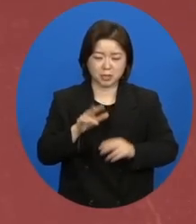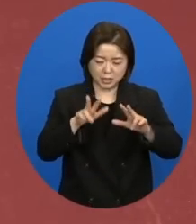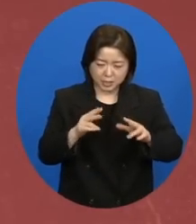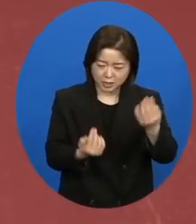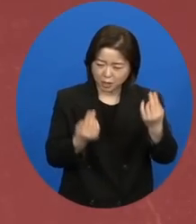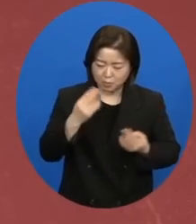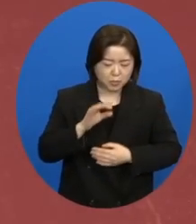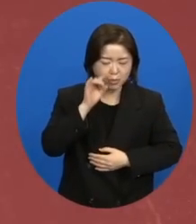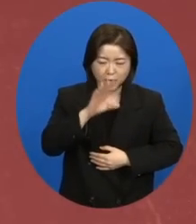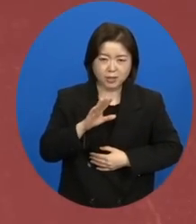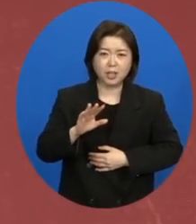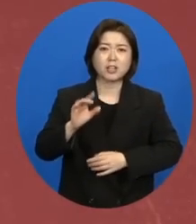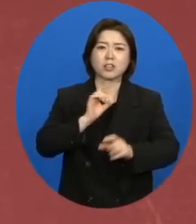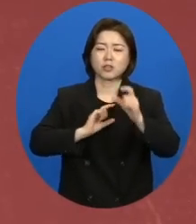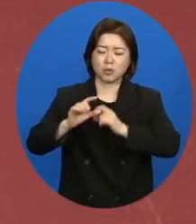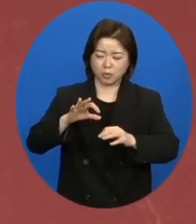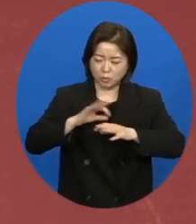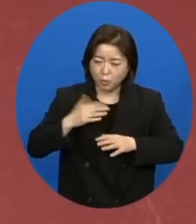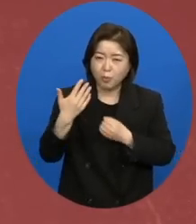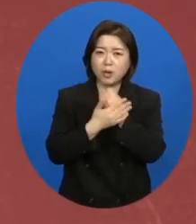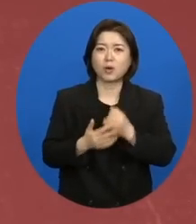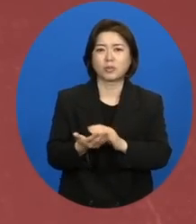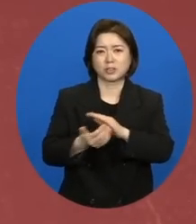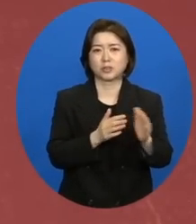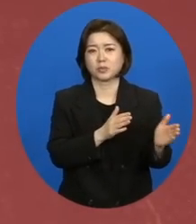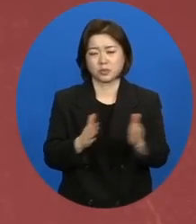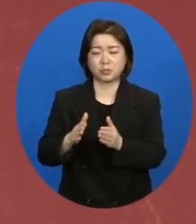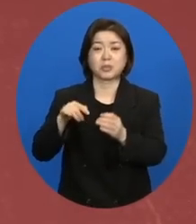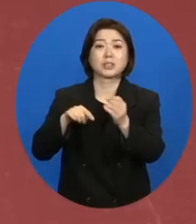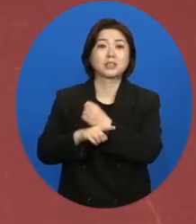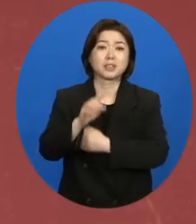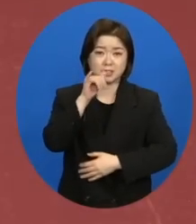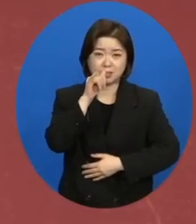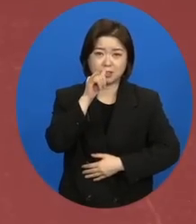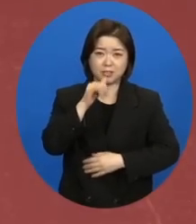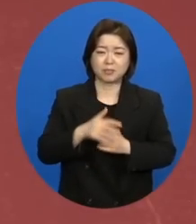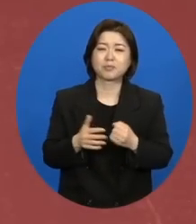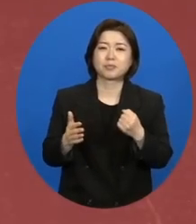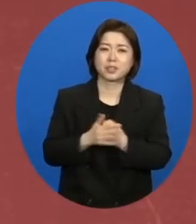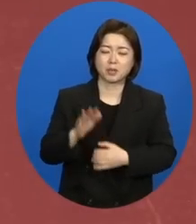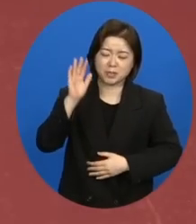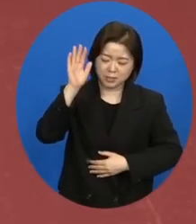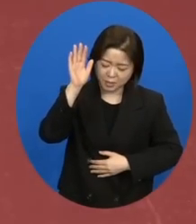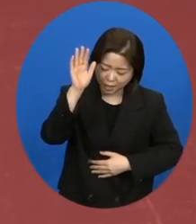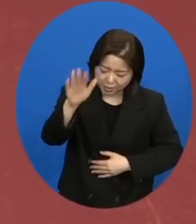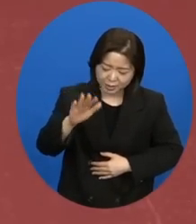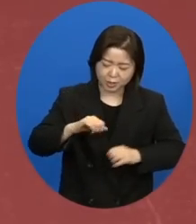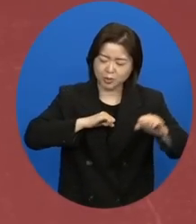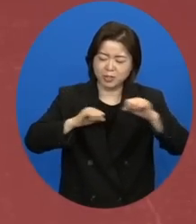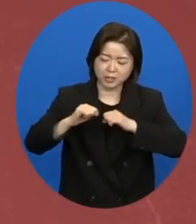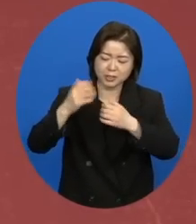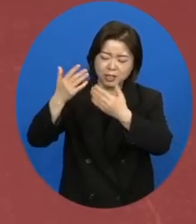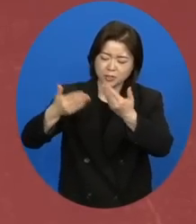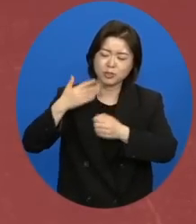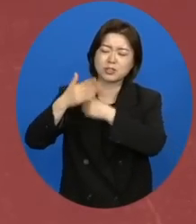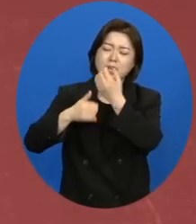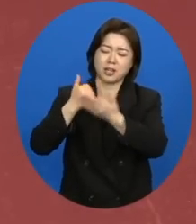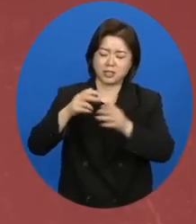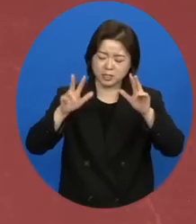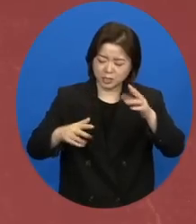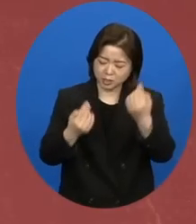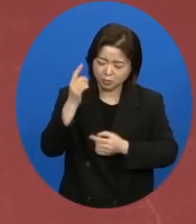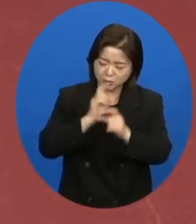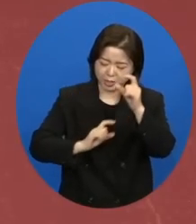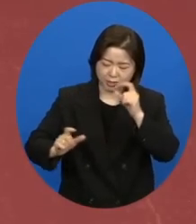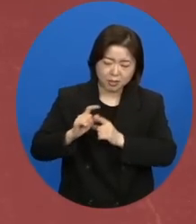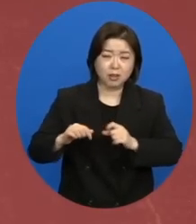비교할 수 없는 놀라운 은혜를 예비하고 계시다는 뜻입니다. 그래서 장래에도 역사하실 하나님, 지금보다